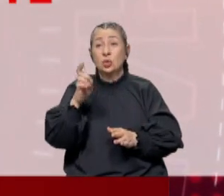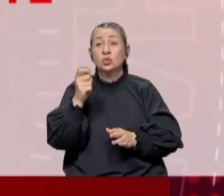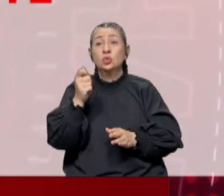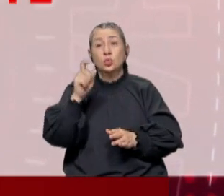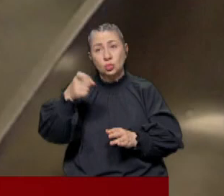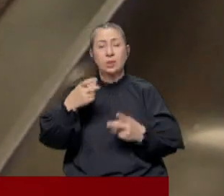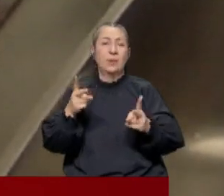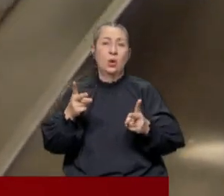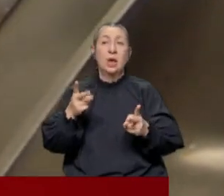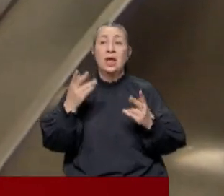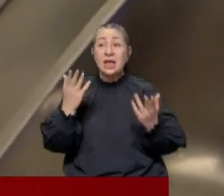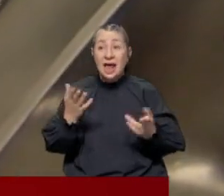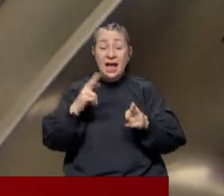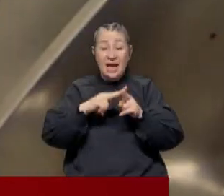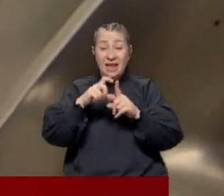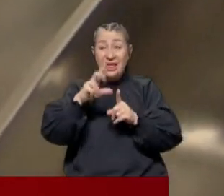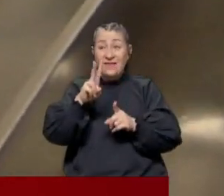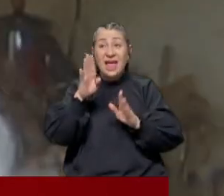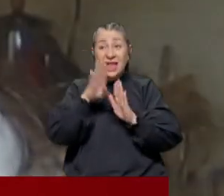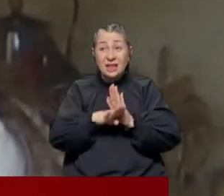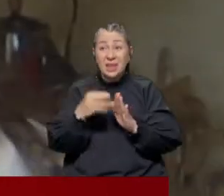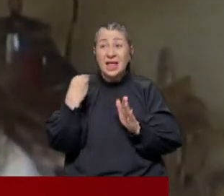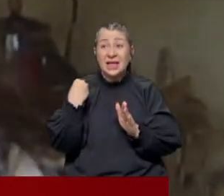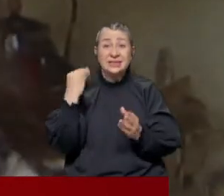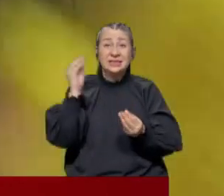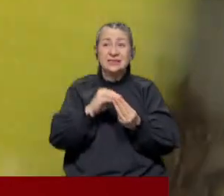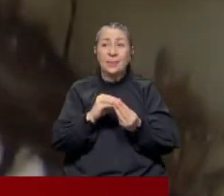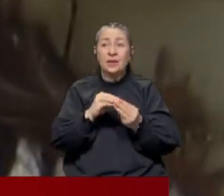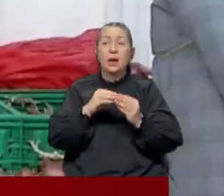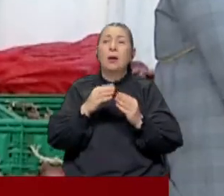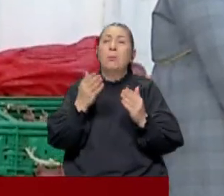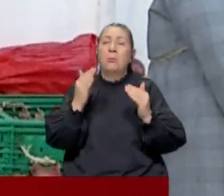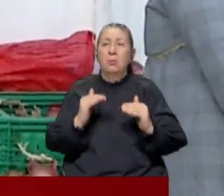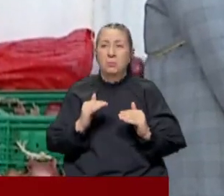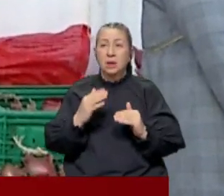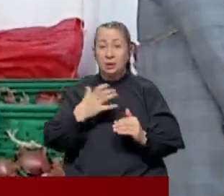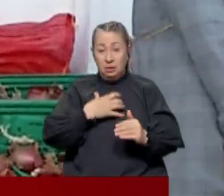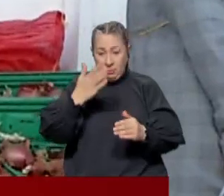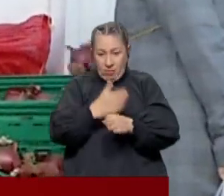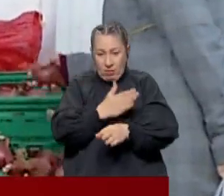kuruşa bulunabiliyor. Yani KDV indirimi de yeni zamların altında kaldı. Kendi